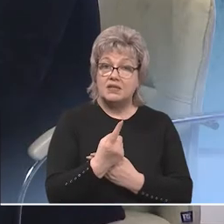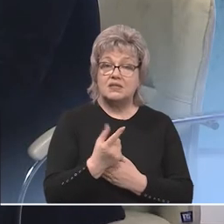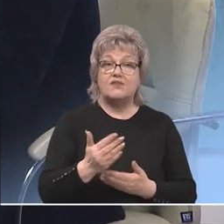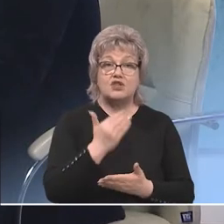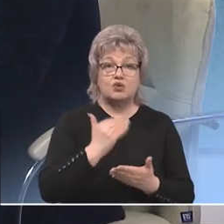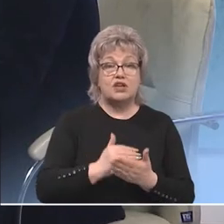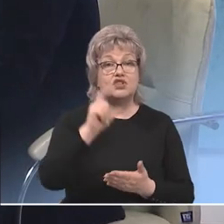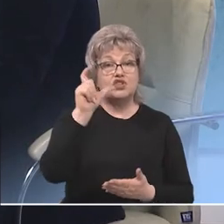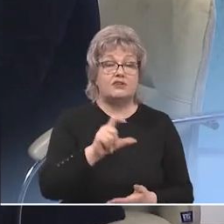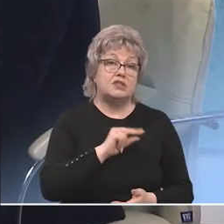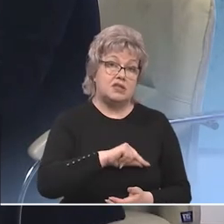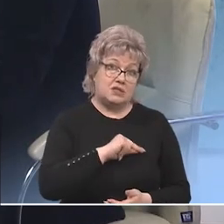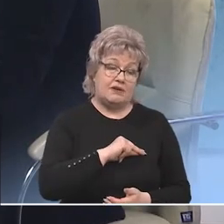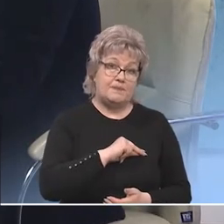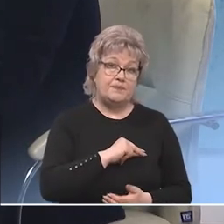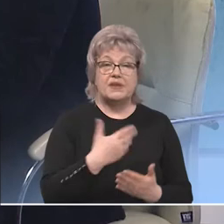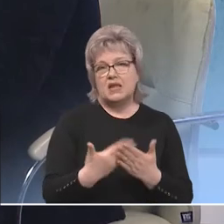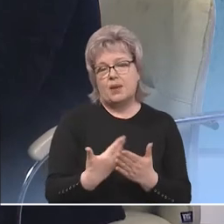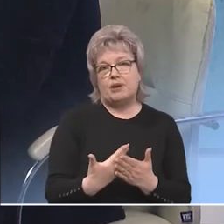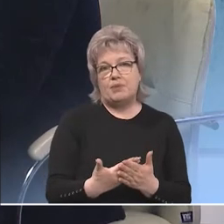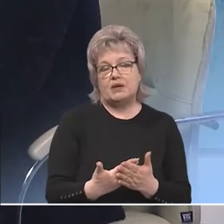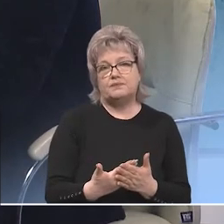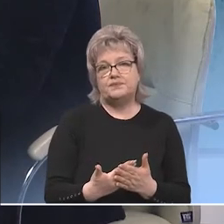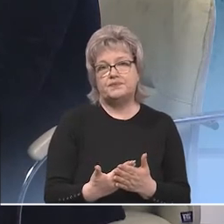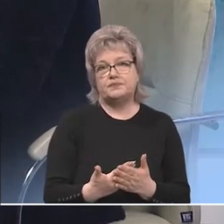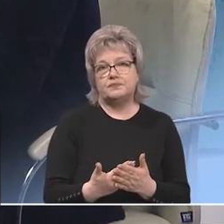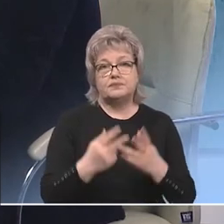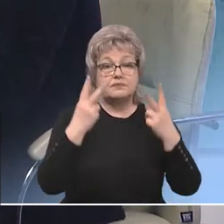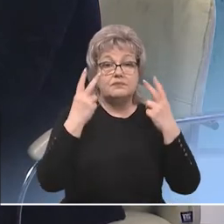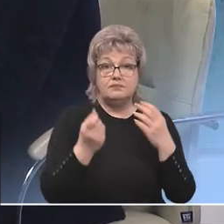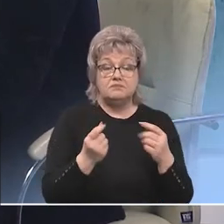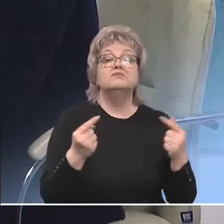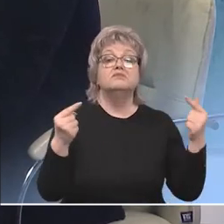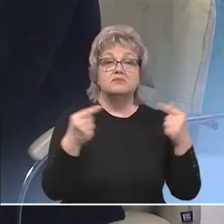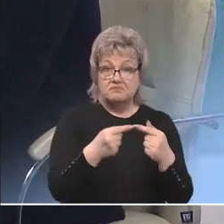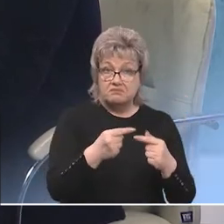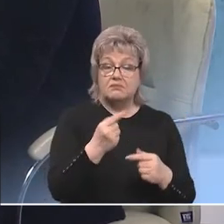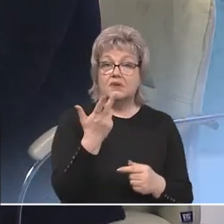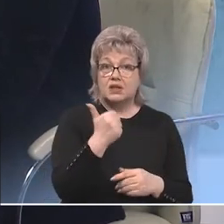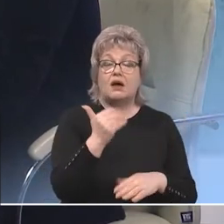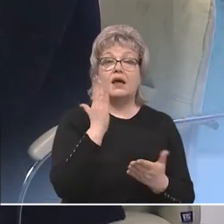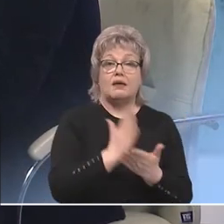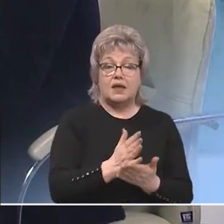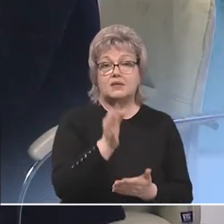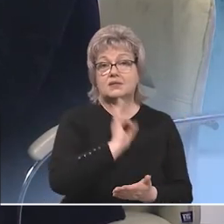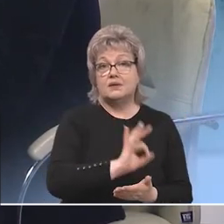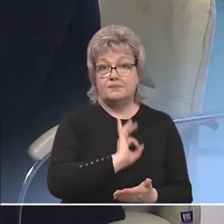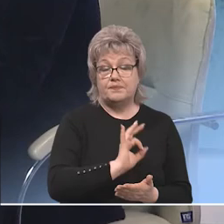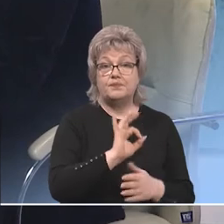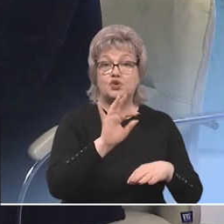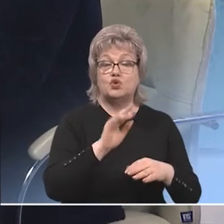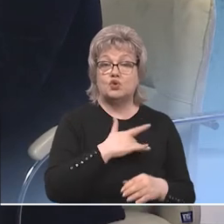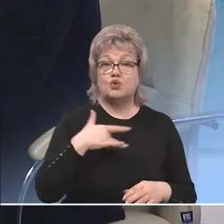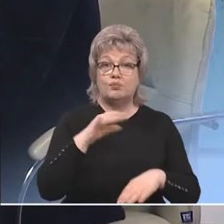в результате человеческих действий. Ну, например, диагностировали человеку туберкулез, назначил ему врач